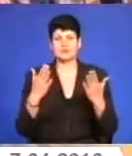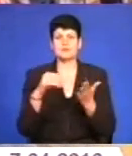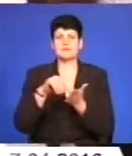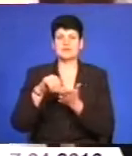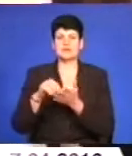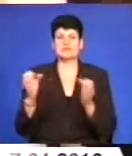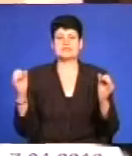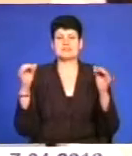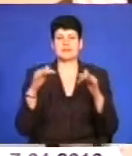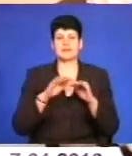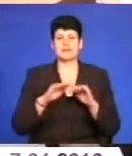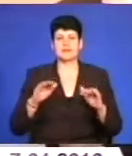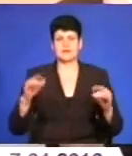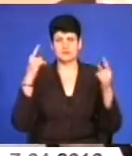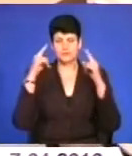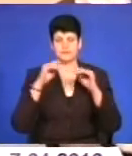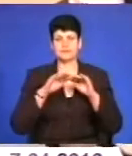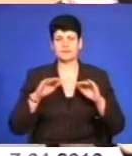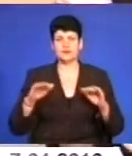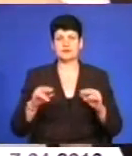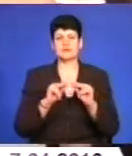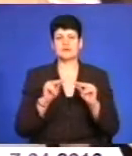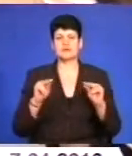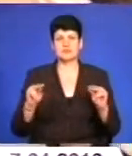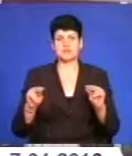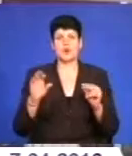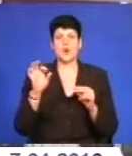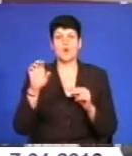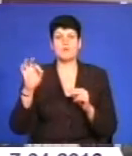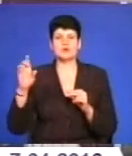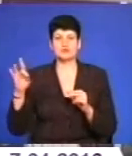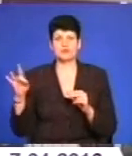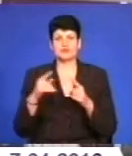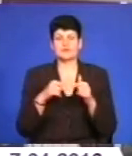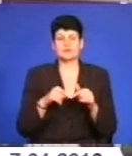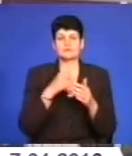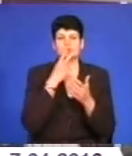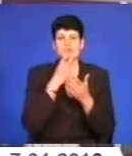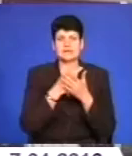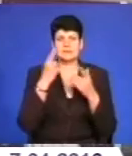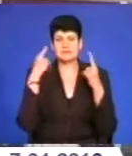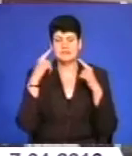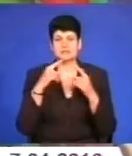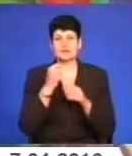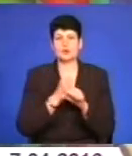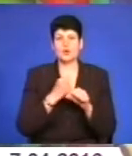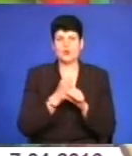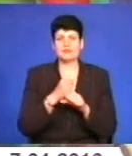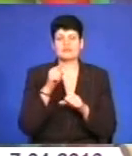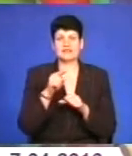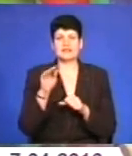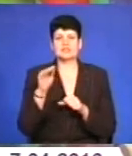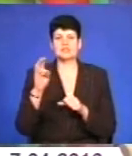зібрала дитяча творчість. Учні та викладачі образотворчого відділення презентували мистецький доробок у таких жанрах,